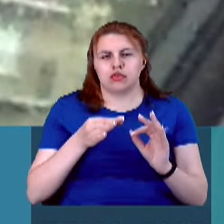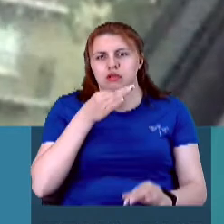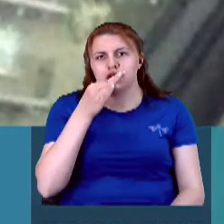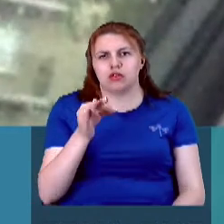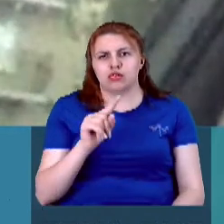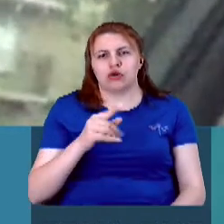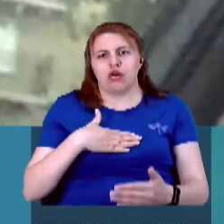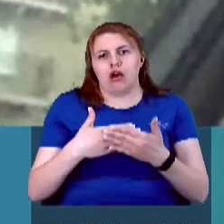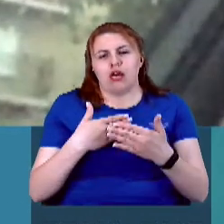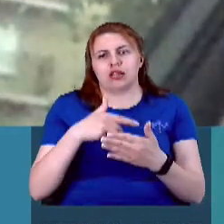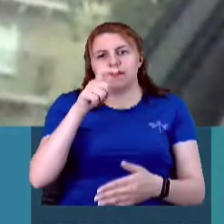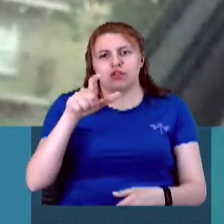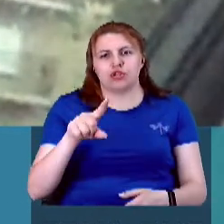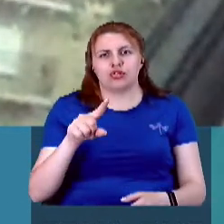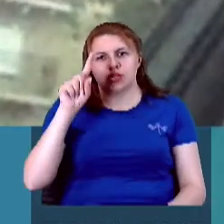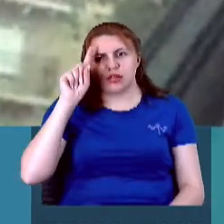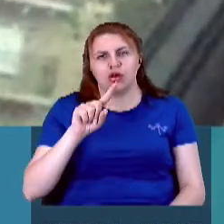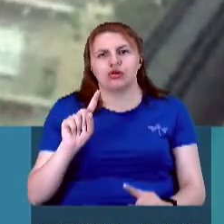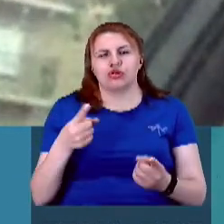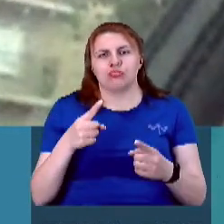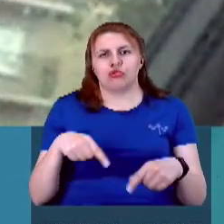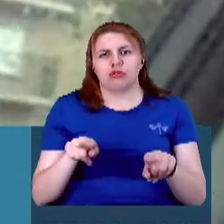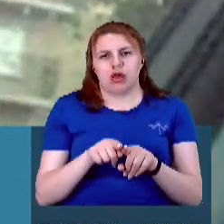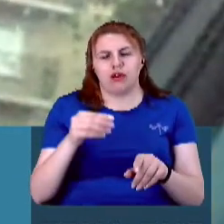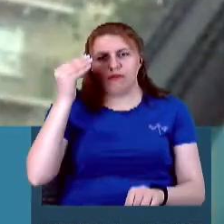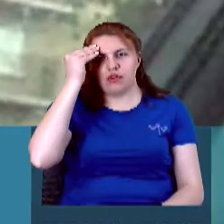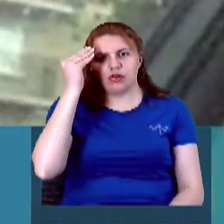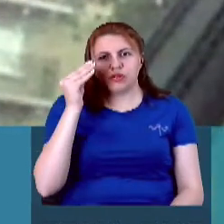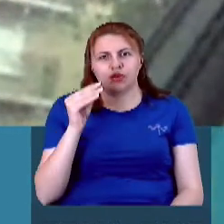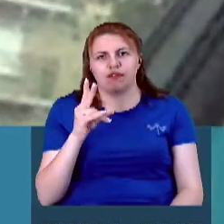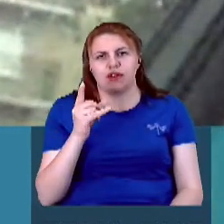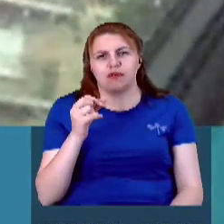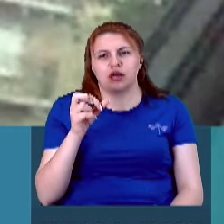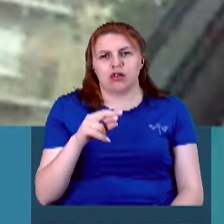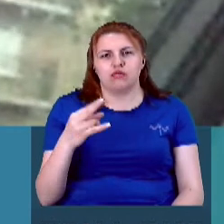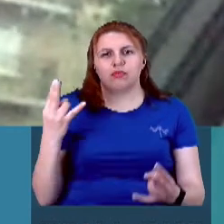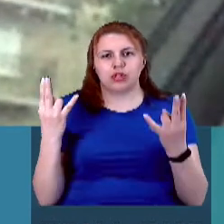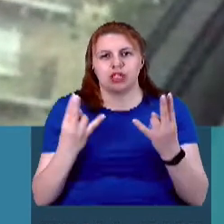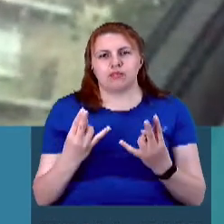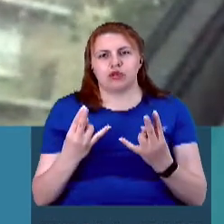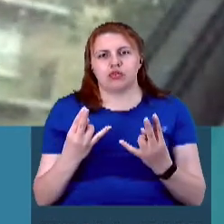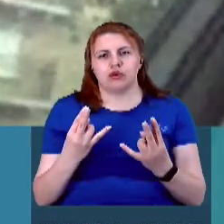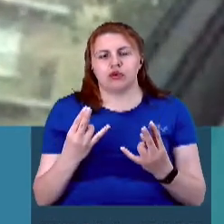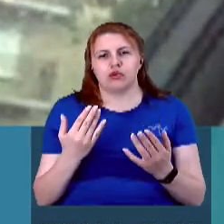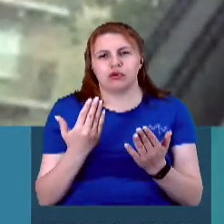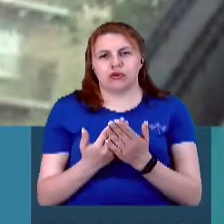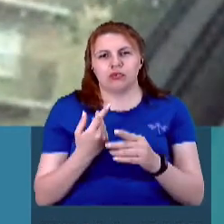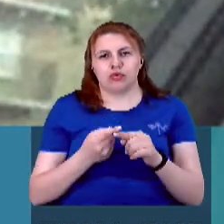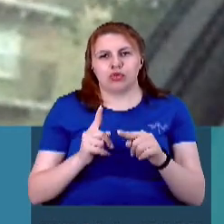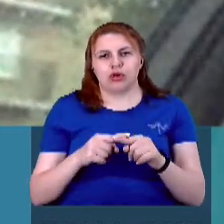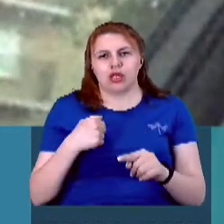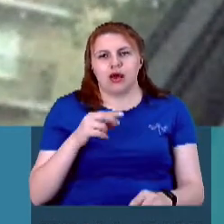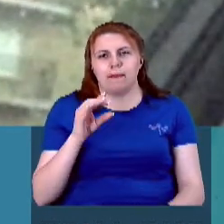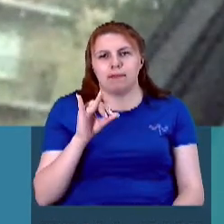щось знають, чому вони вважають таку кваліфікацію потрібною. От тому я би